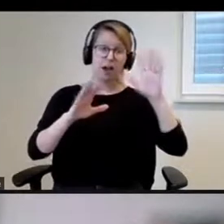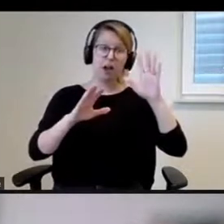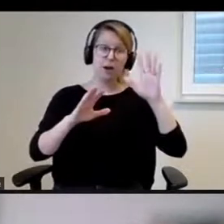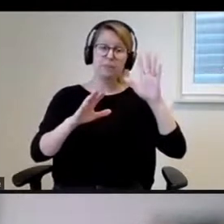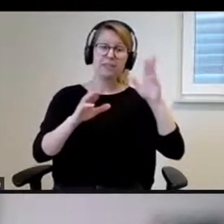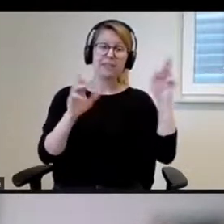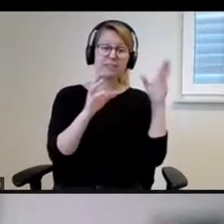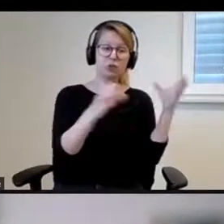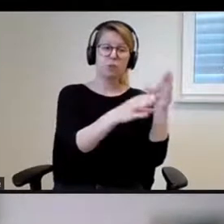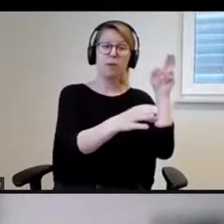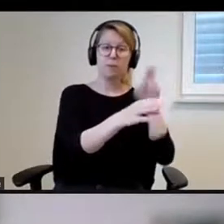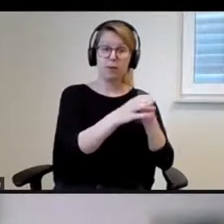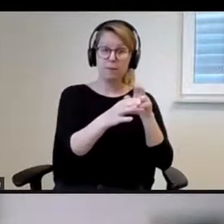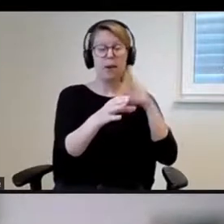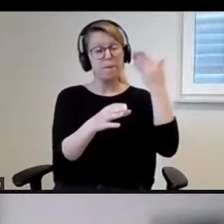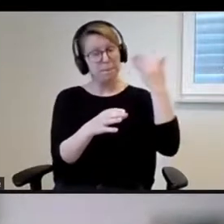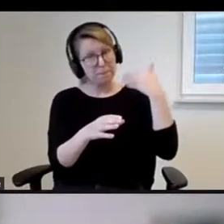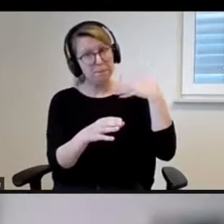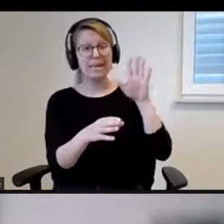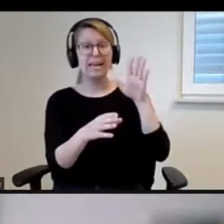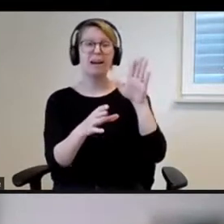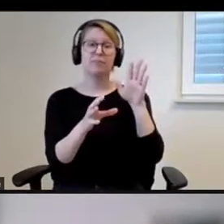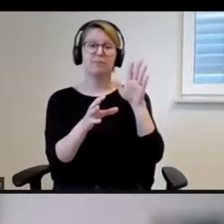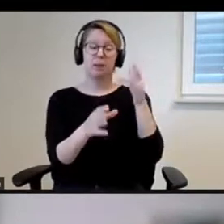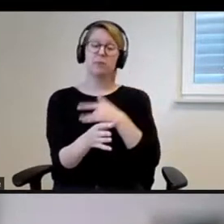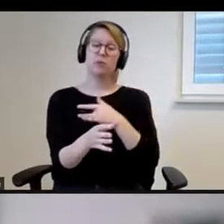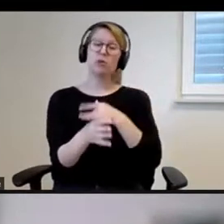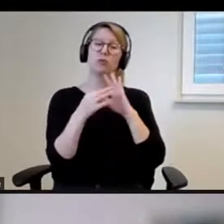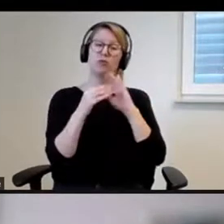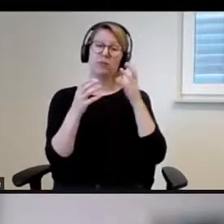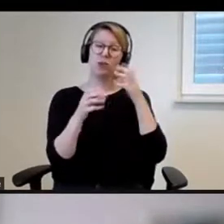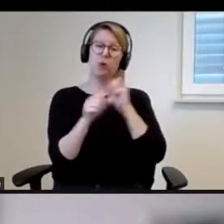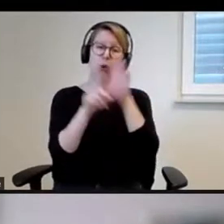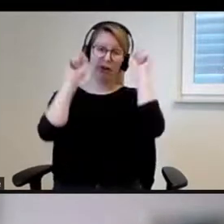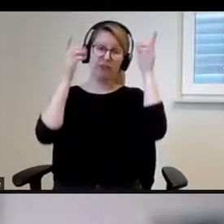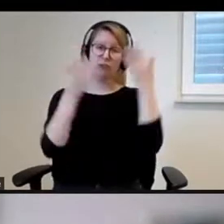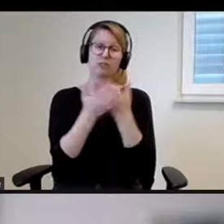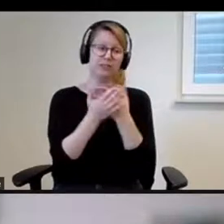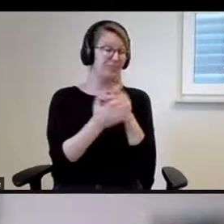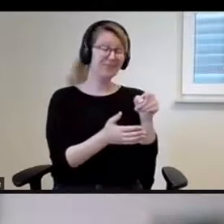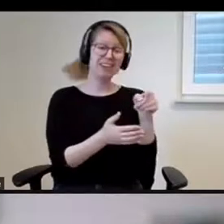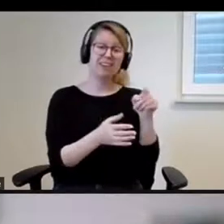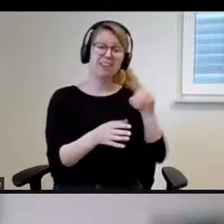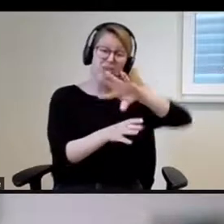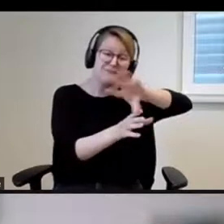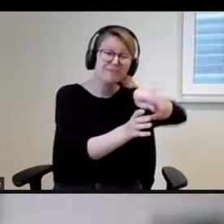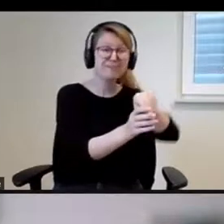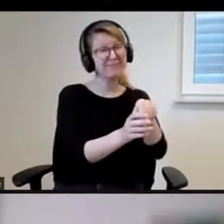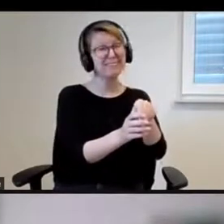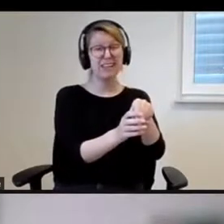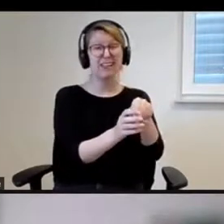qu'à cette isolation pendant le premier confinement et les dégâts que cela a pu faire.